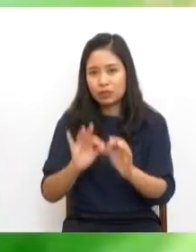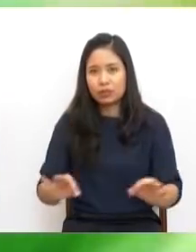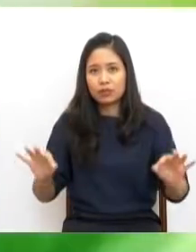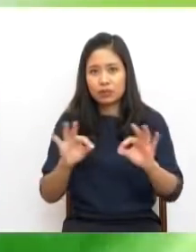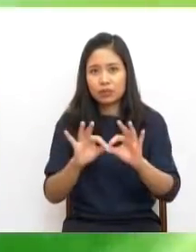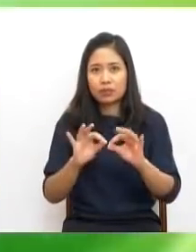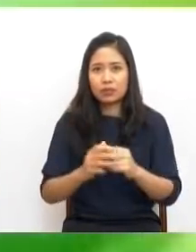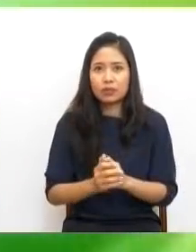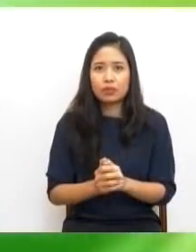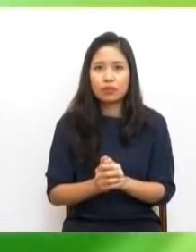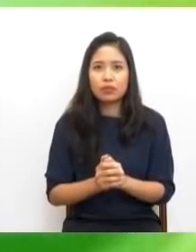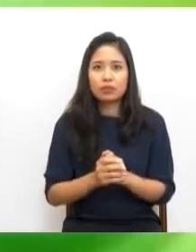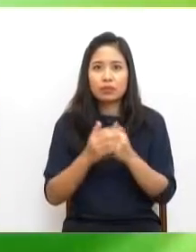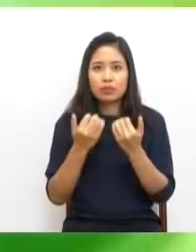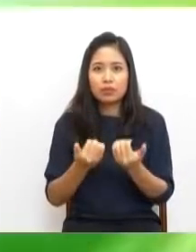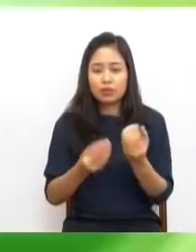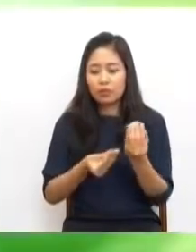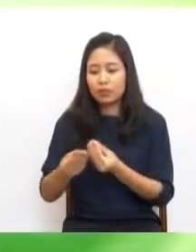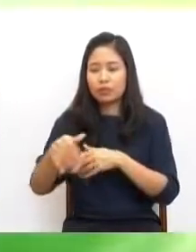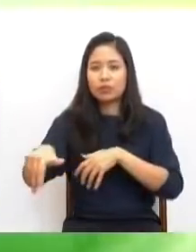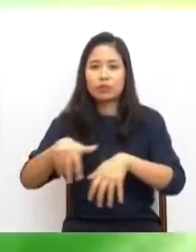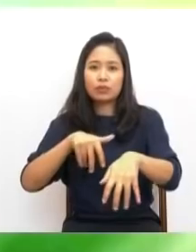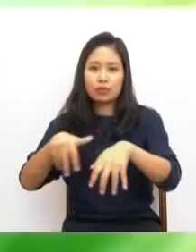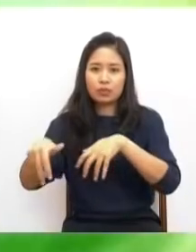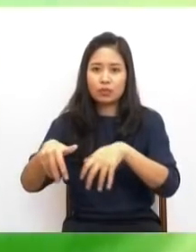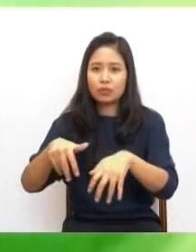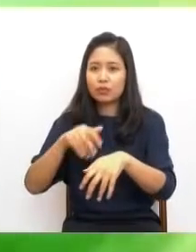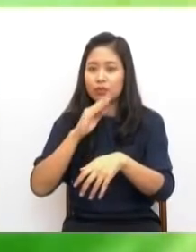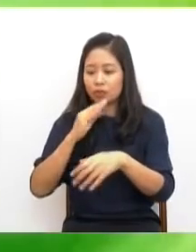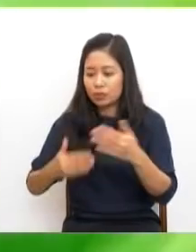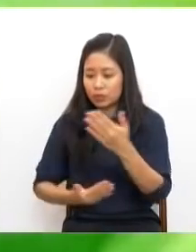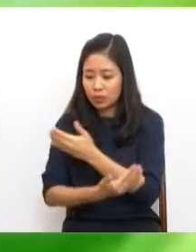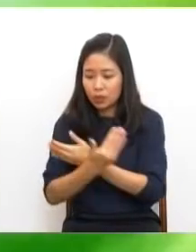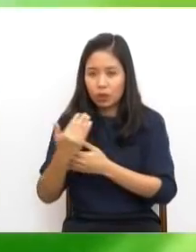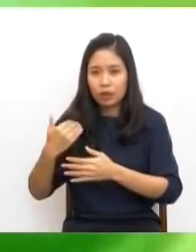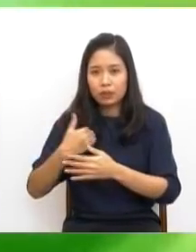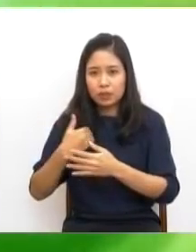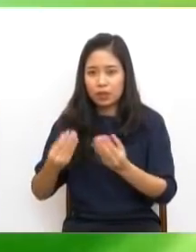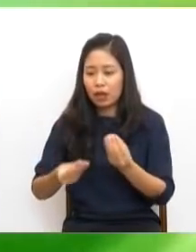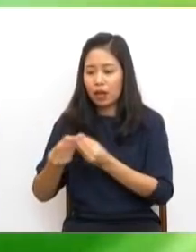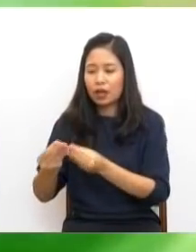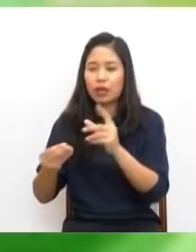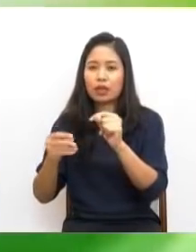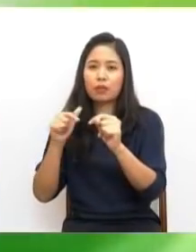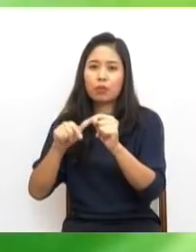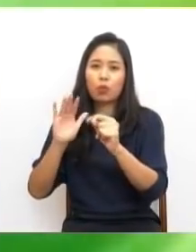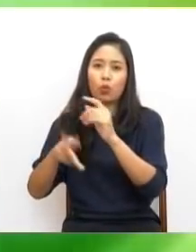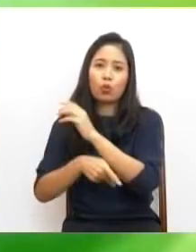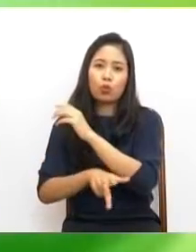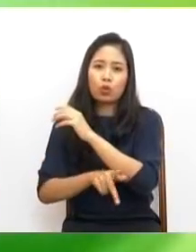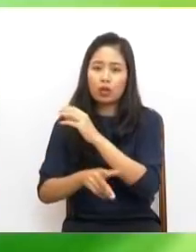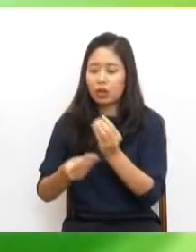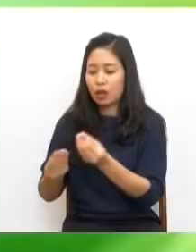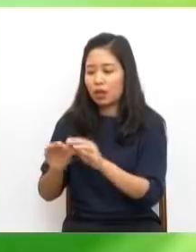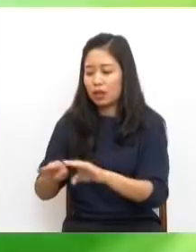าติขึ้นในให้กับชุมชนได้จริงๆเนี่ยมันก็เหมือนเปิดโอกาสหรือลดความเหลื่อมล้ำของคนภูเก็ตได้มีโอกาสได้เรียนในโร